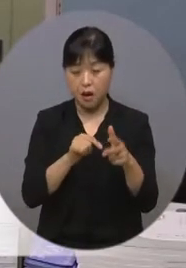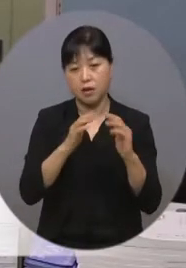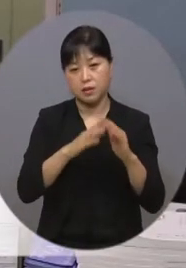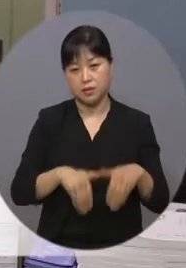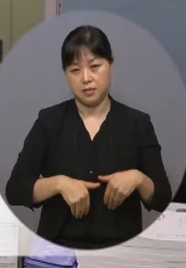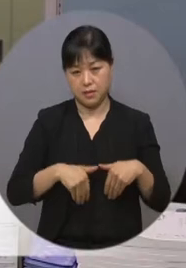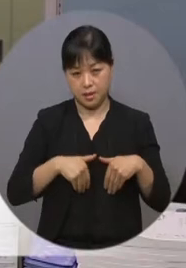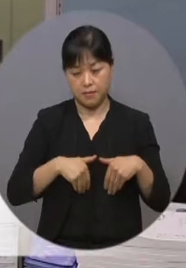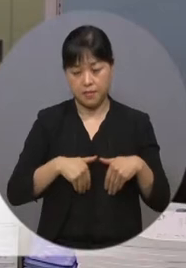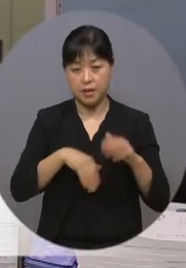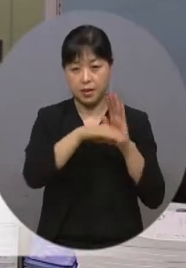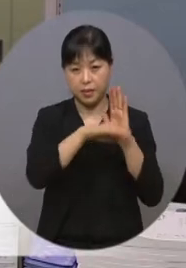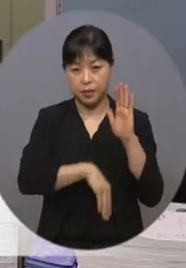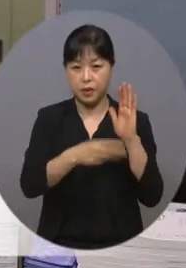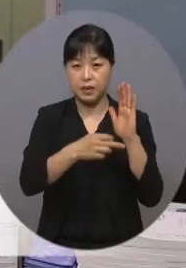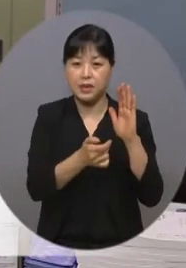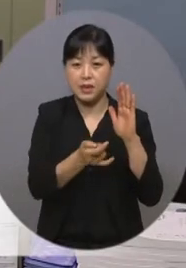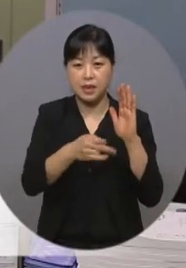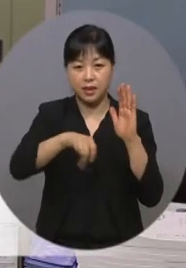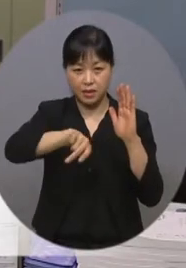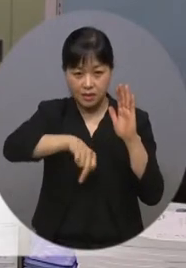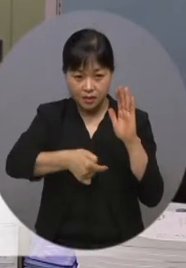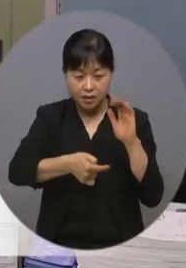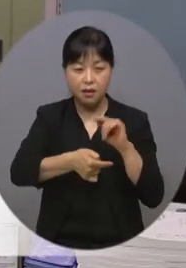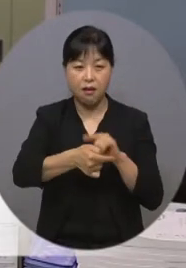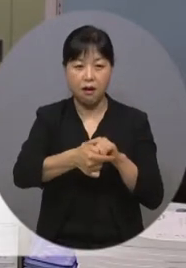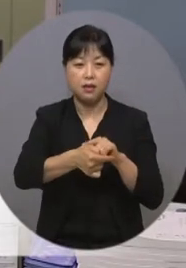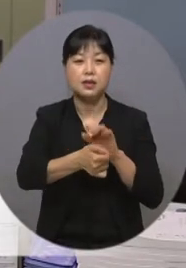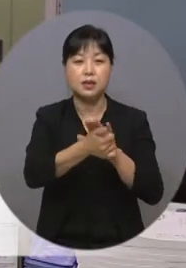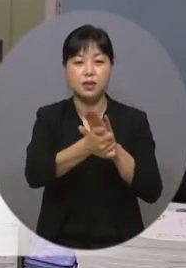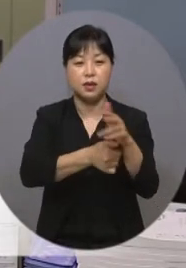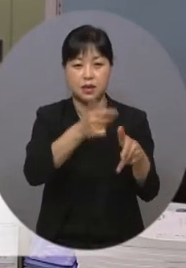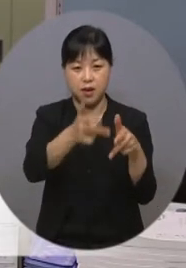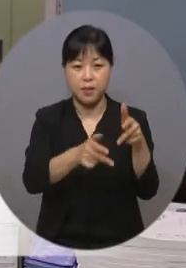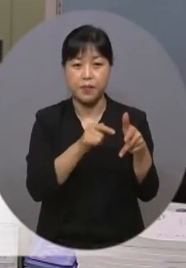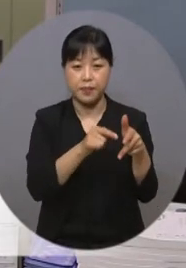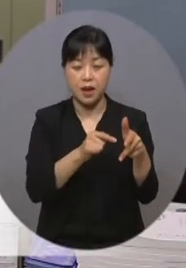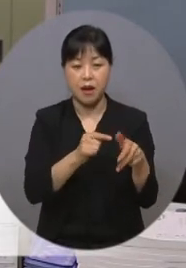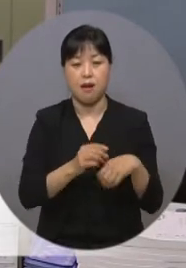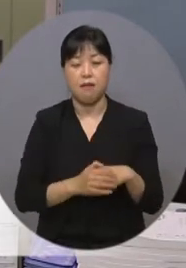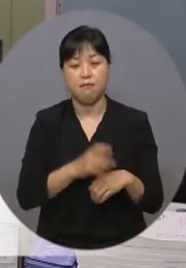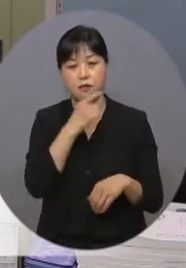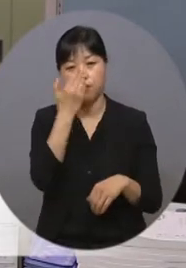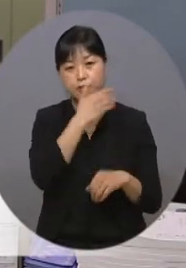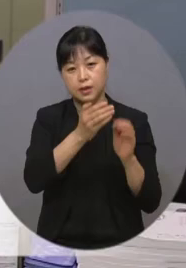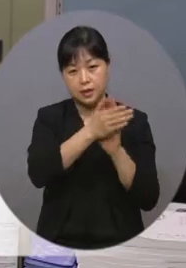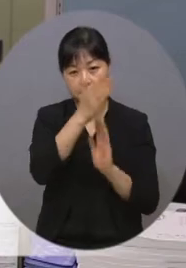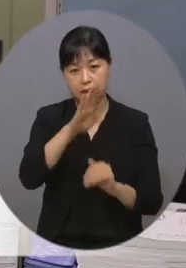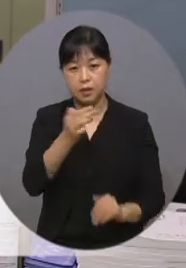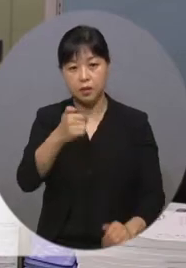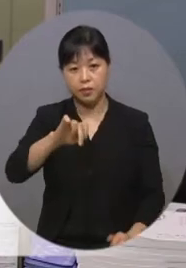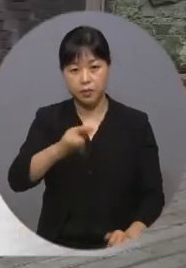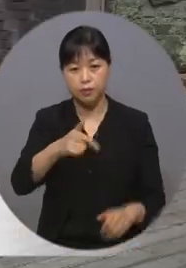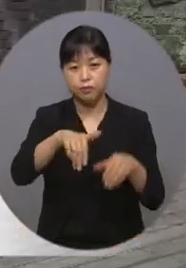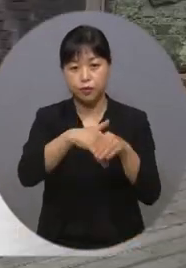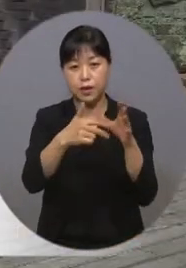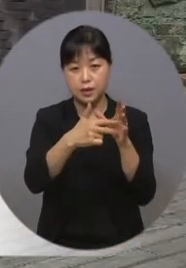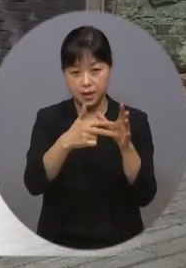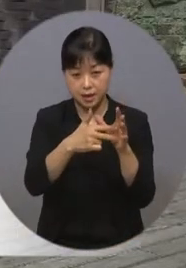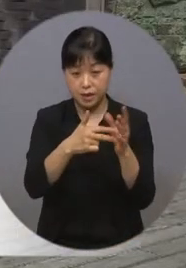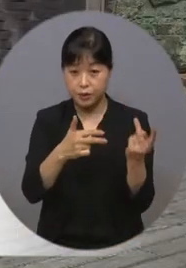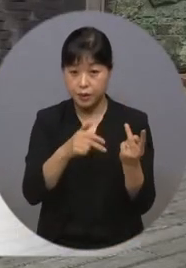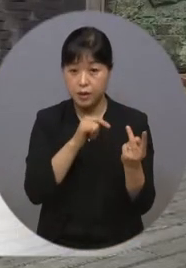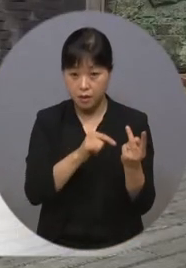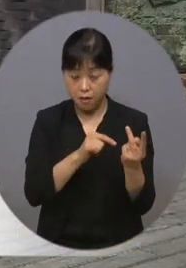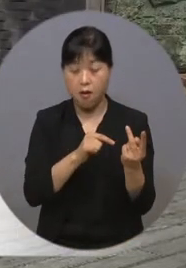남도 르네상스 공모 사업입니다. 그래서 우리 여수시와 또 범민문화재단에서